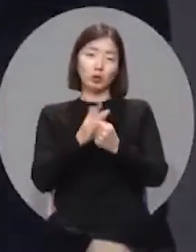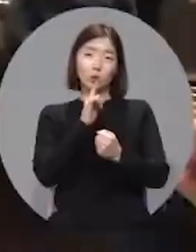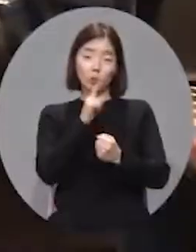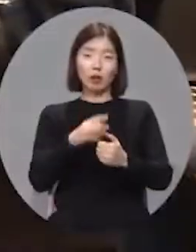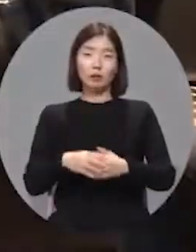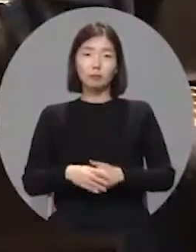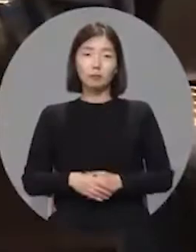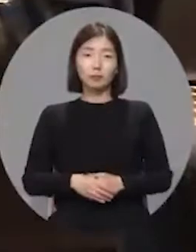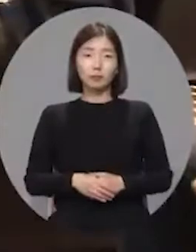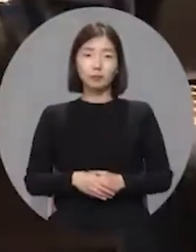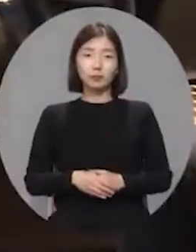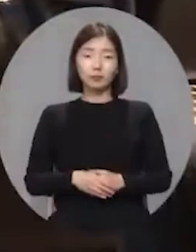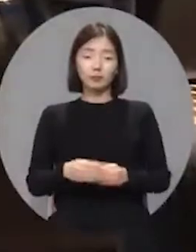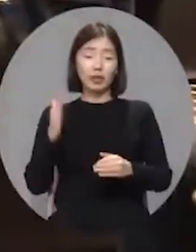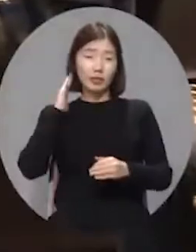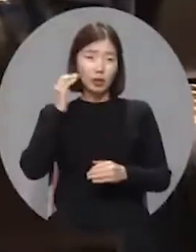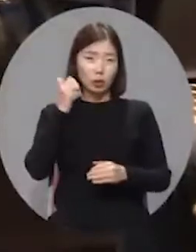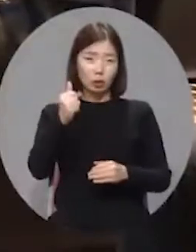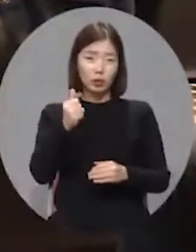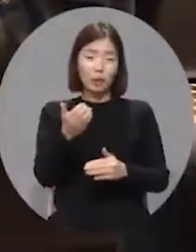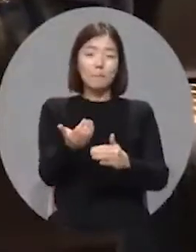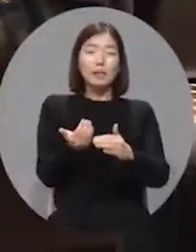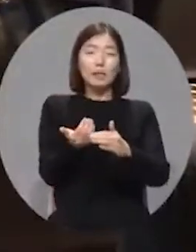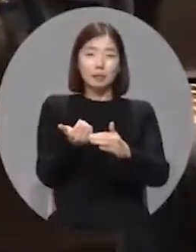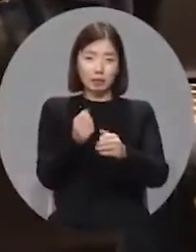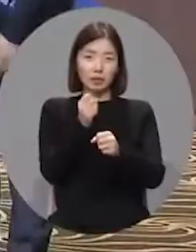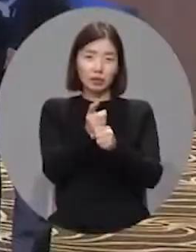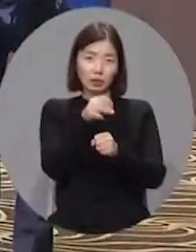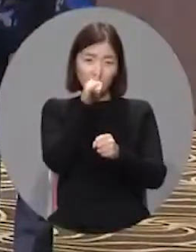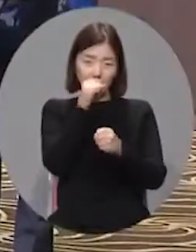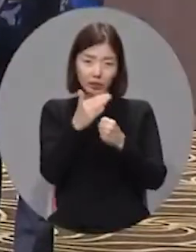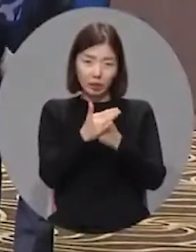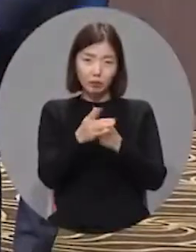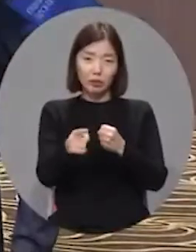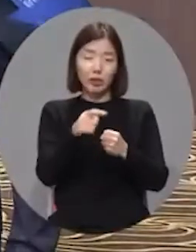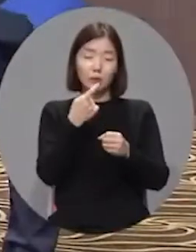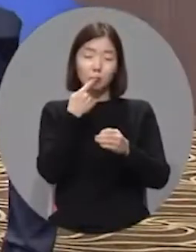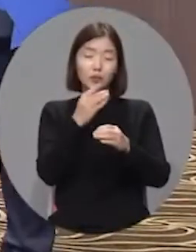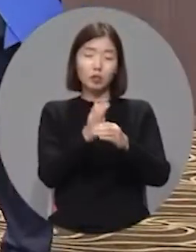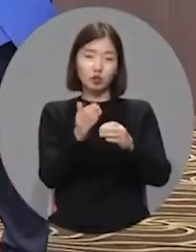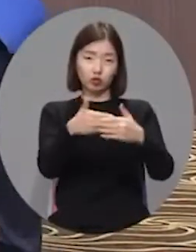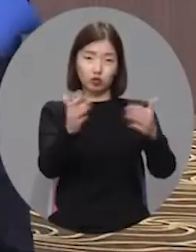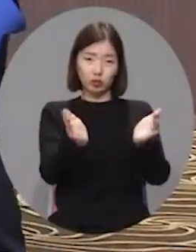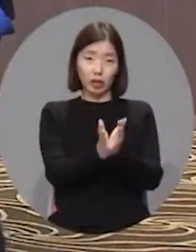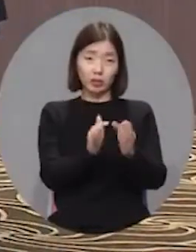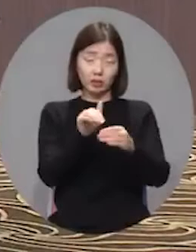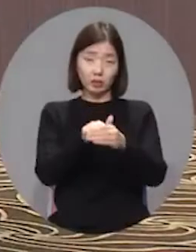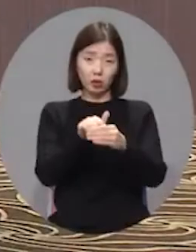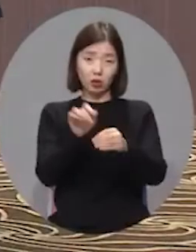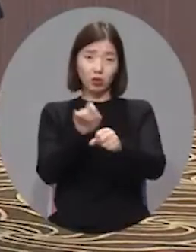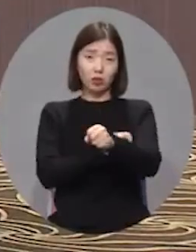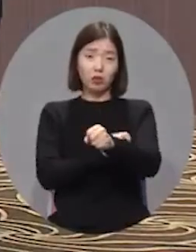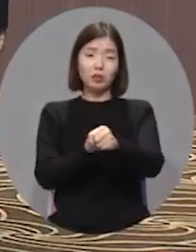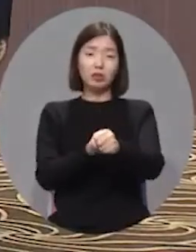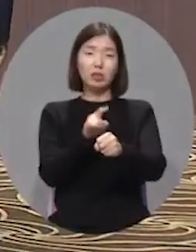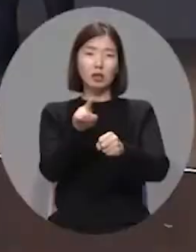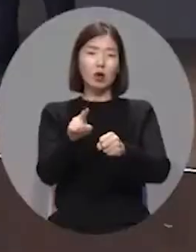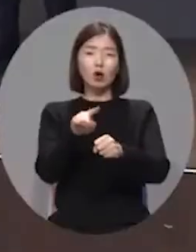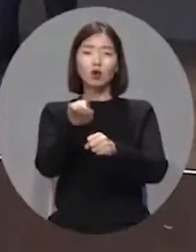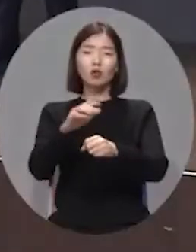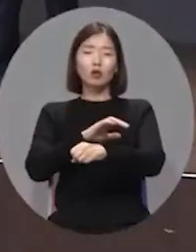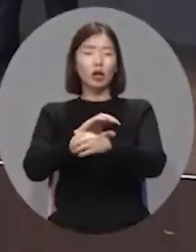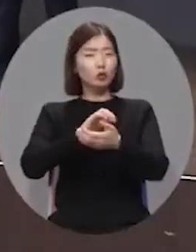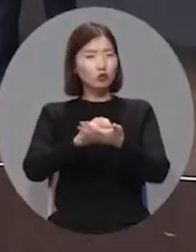호소했습니다. 대권 경쟁의 전초전 성격으로 치러지는 이번 민주당 대표 선거. 특히 인구 대비